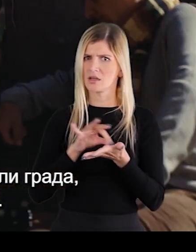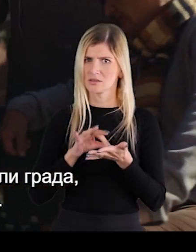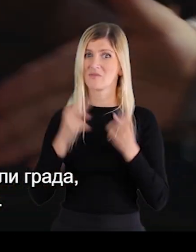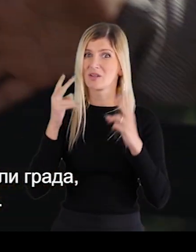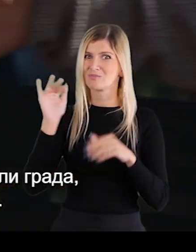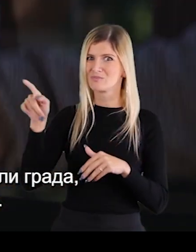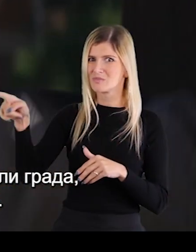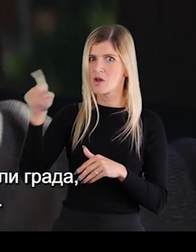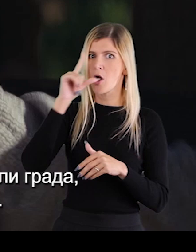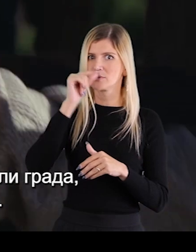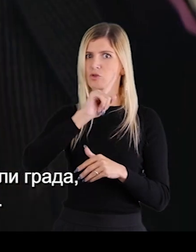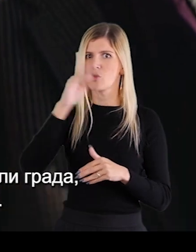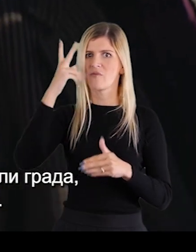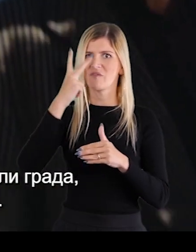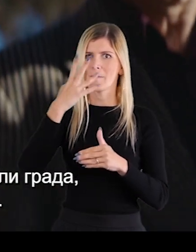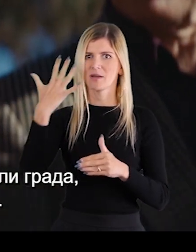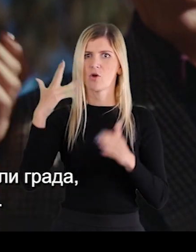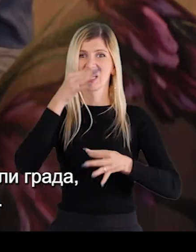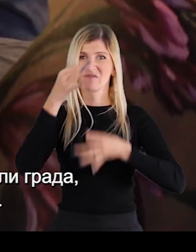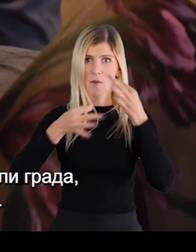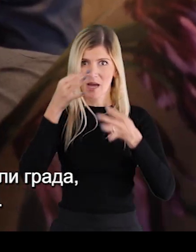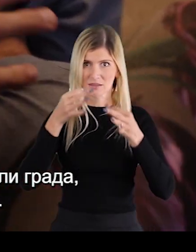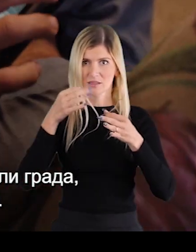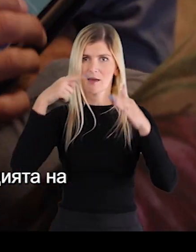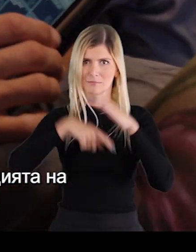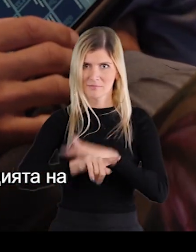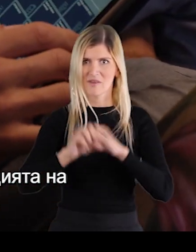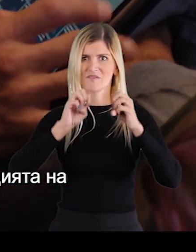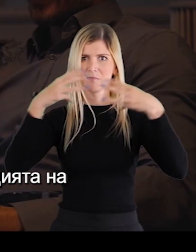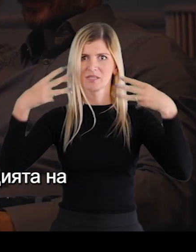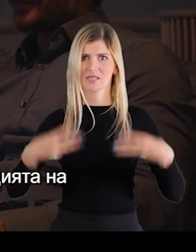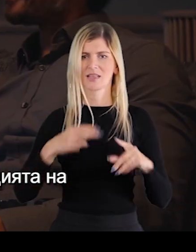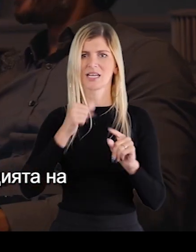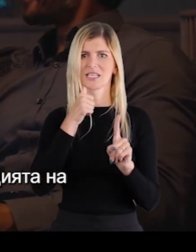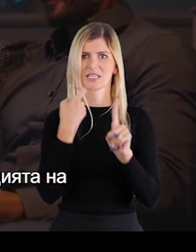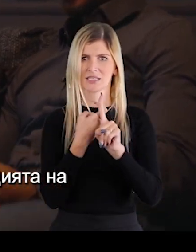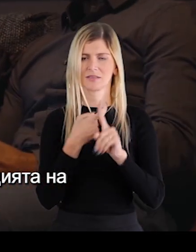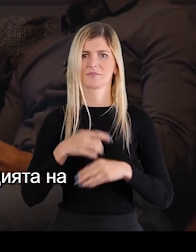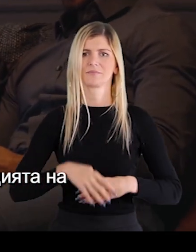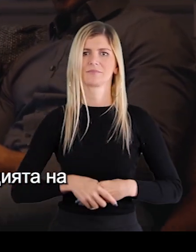подайте заявление в общината или града, на чиято територия искате да гласувате. Посетете веб-презентацията на Републиканската избирателна комисия.